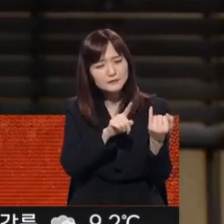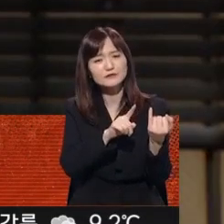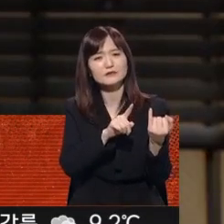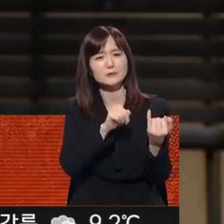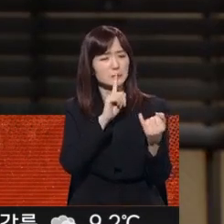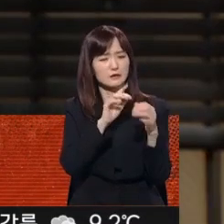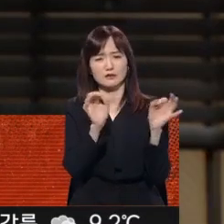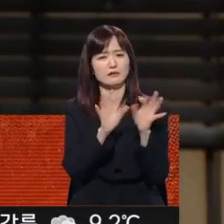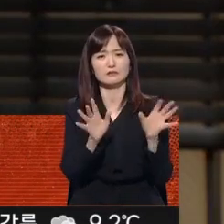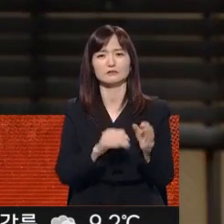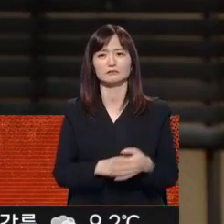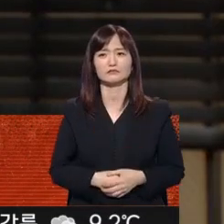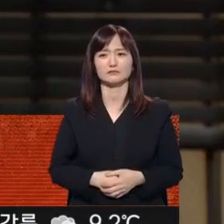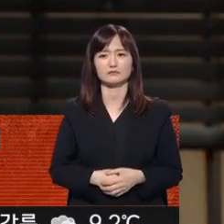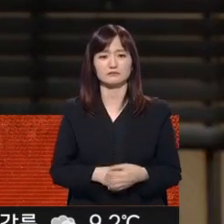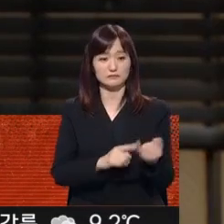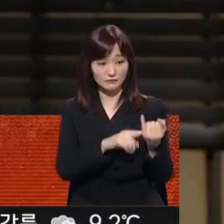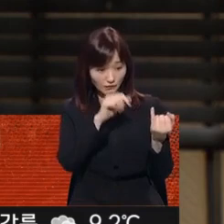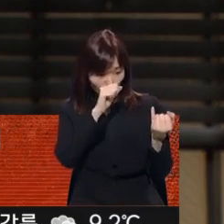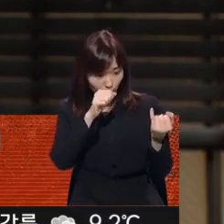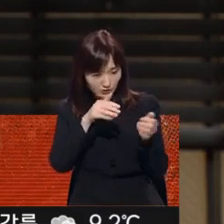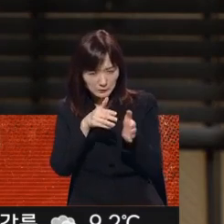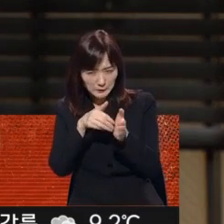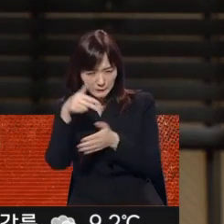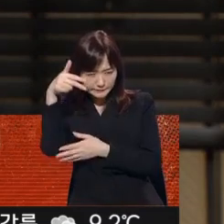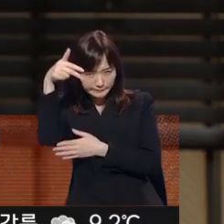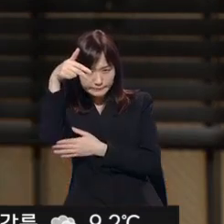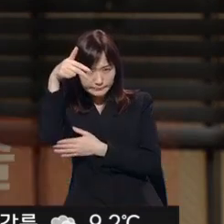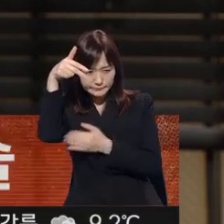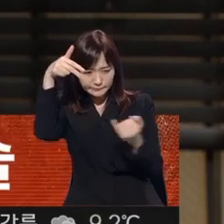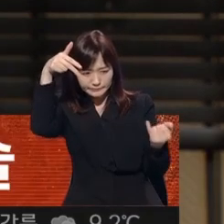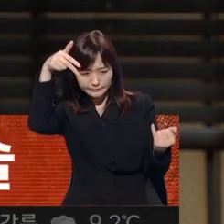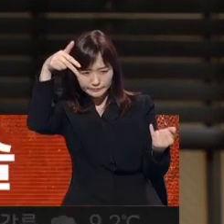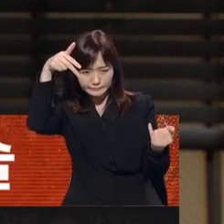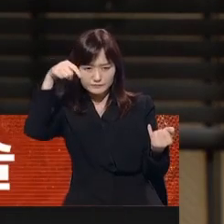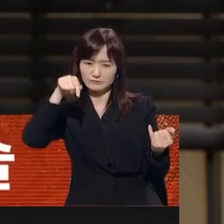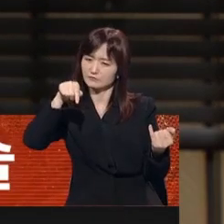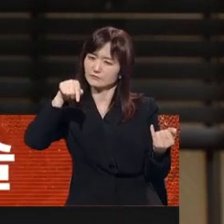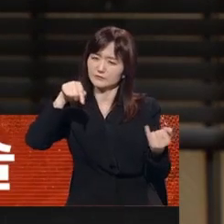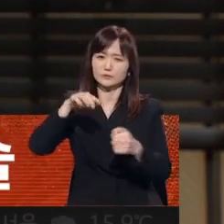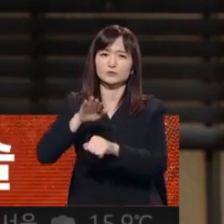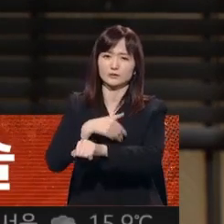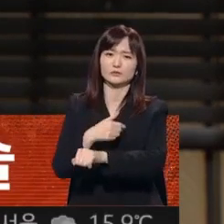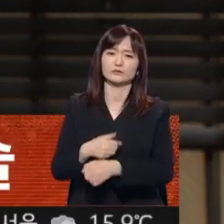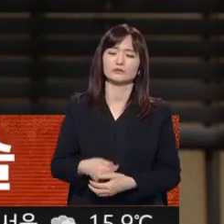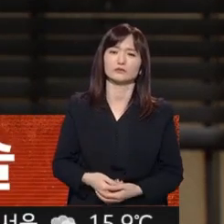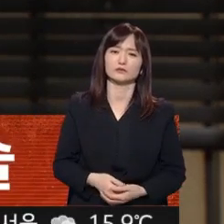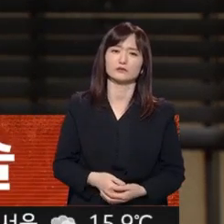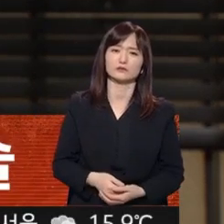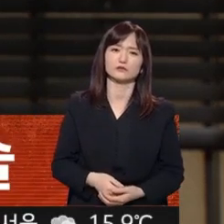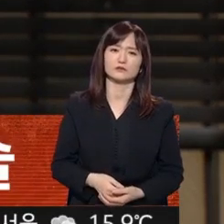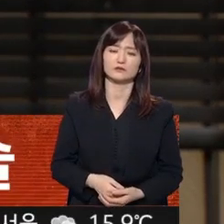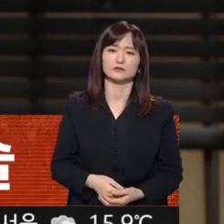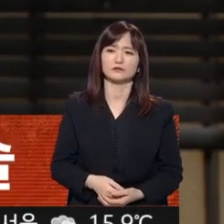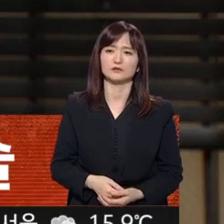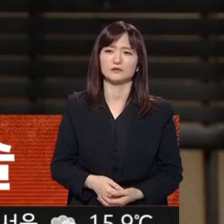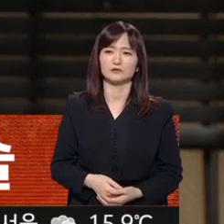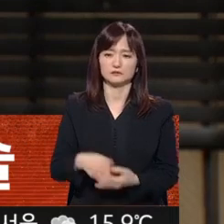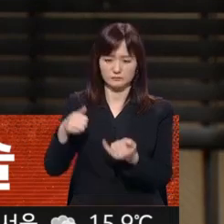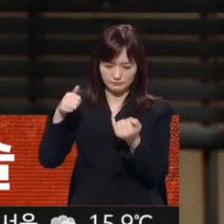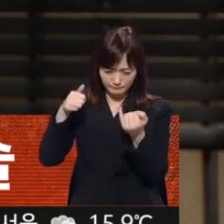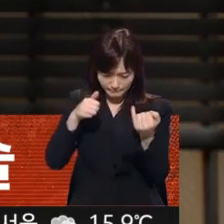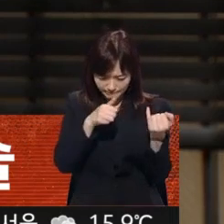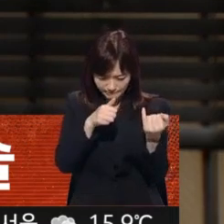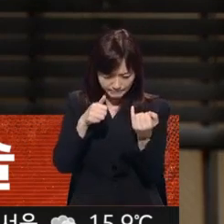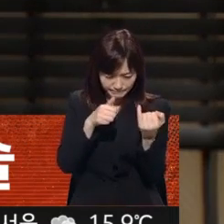저렇게 몰래카메라 같은 어떤 불법 촬영 방식으로 한다는 것도 좀 문제가 되고 일단은 스토킹이